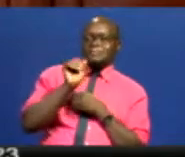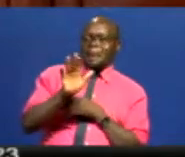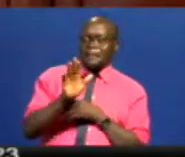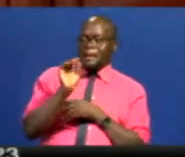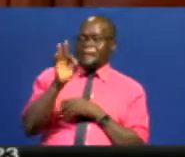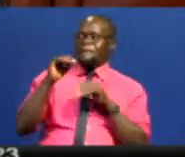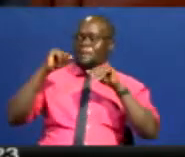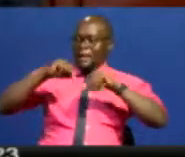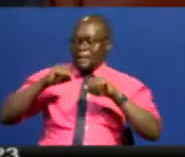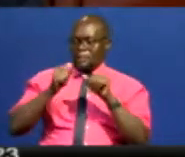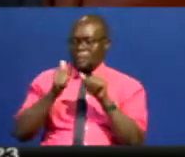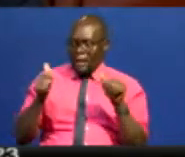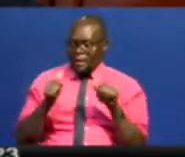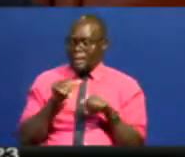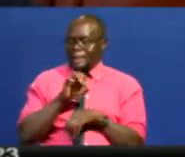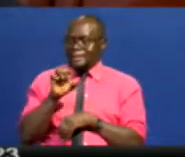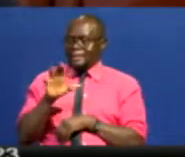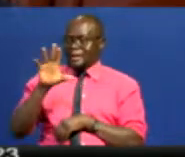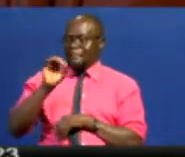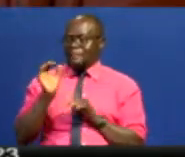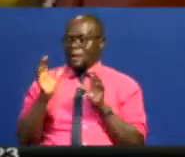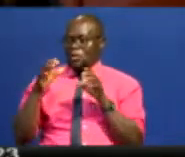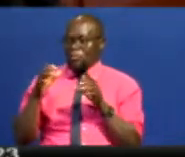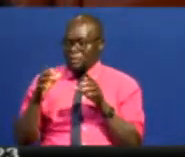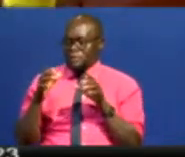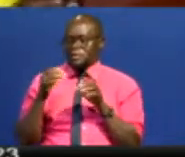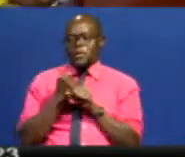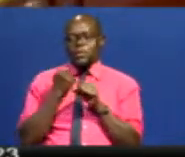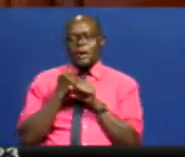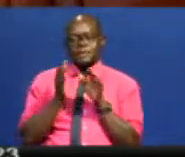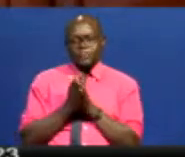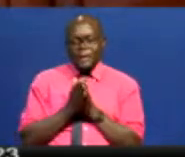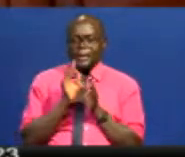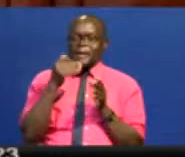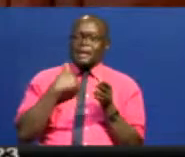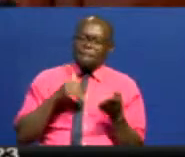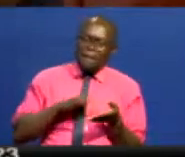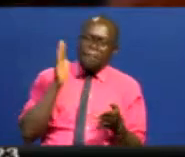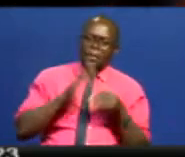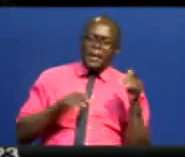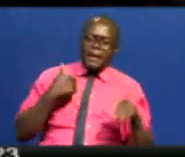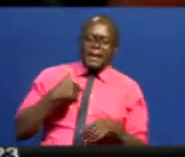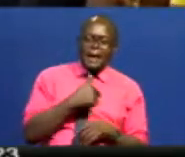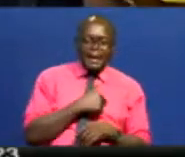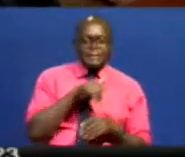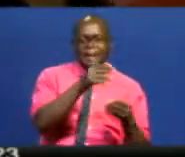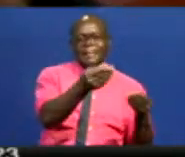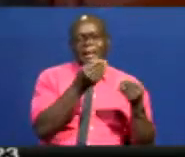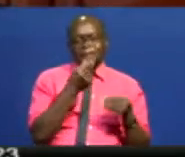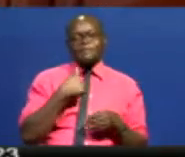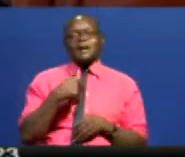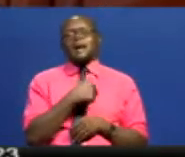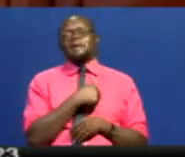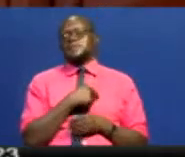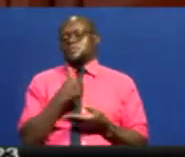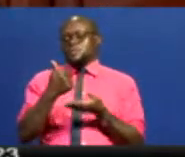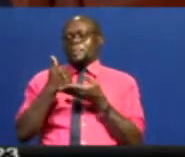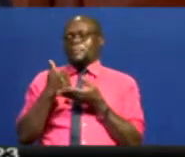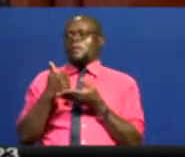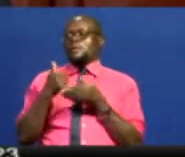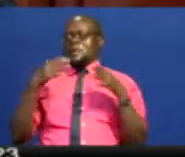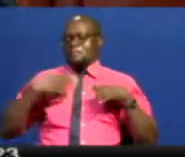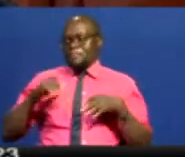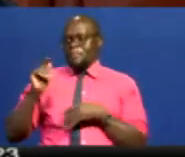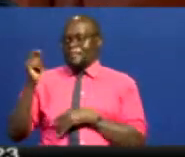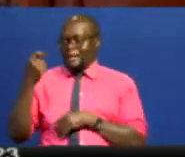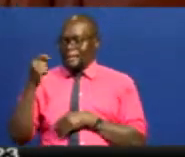vizuri na mataifa ya Afrika ya Mashariki, wao wakivuna kama sisi hatuna, chakula kinatoka kule kinasaidia watu wetu wa